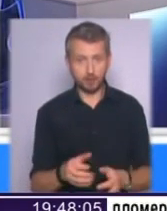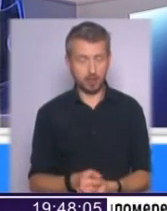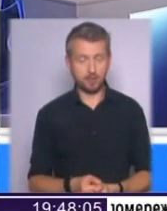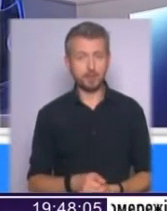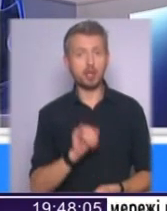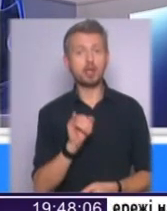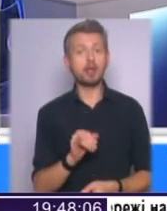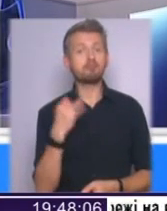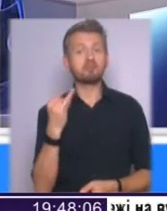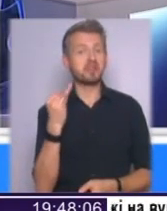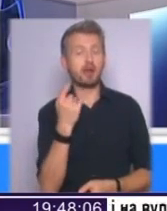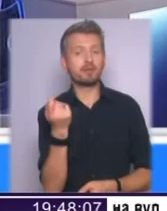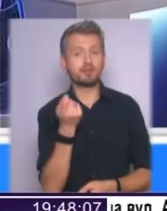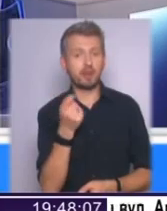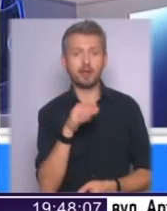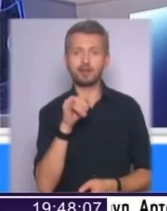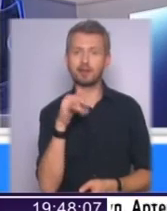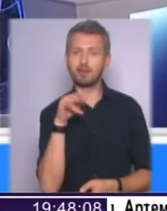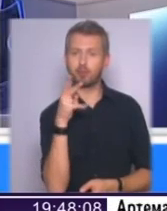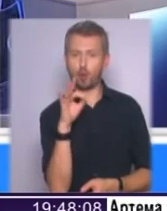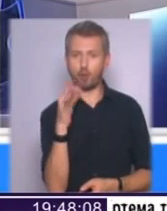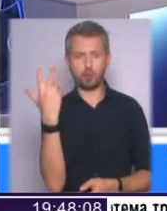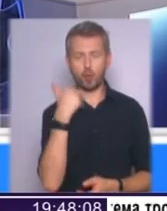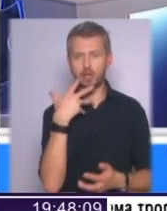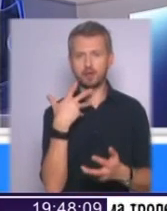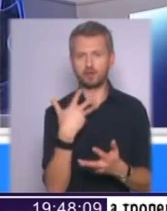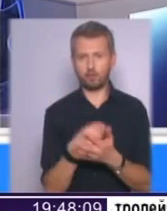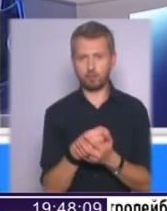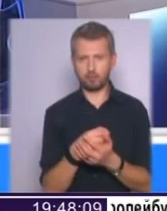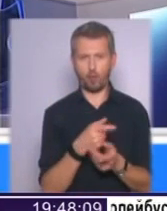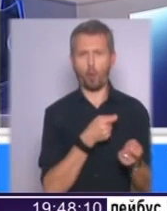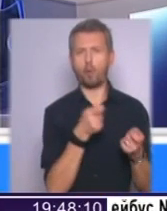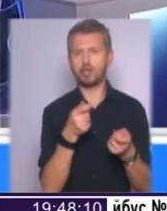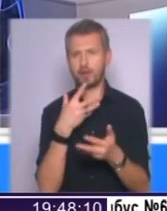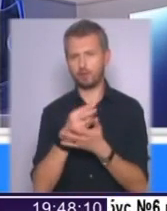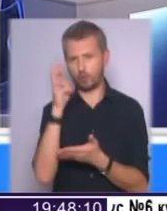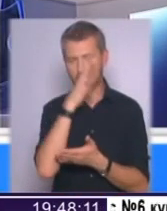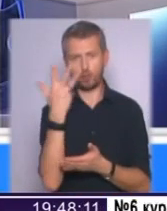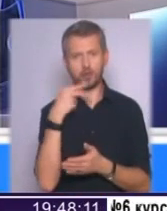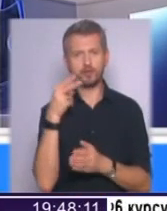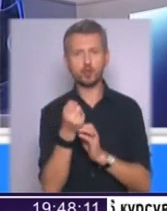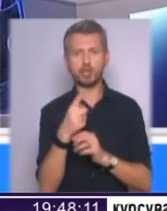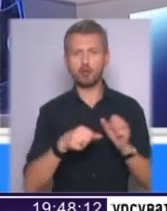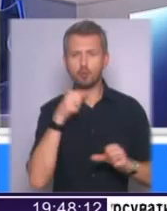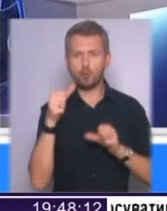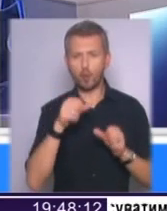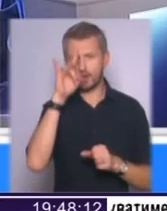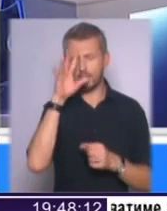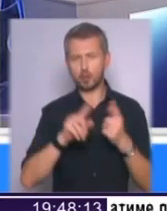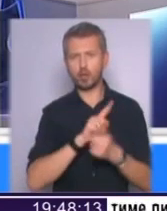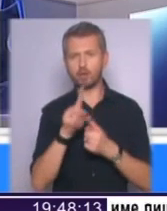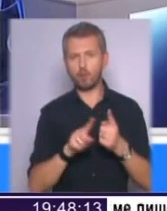речі, цікава деталь. Пігітко, коли свою об'їжджав всю країну, коли свою в 11-му році знамениту